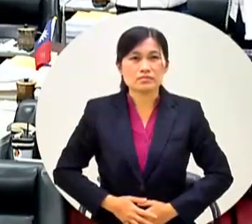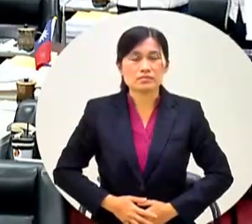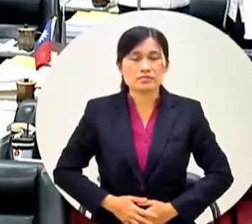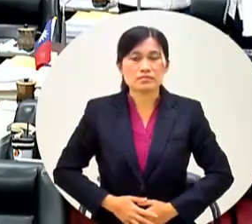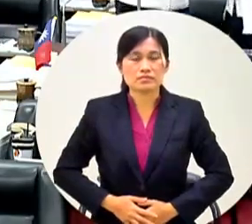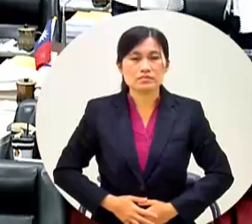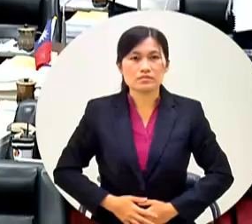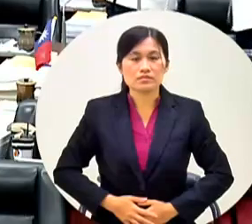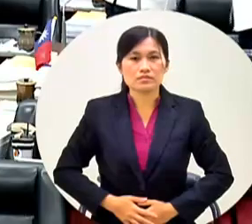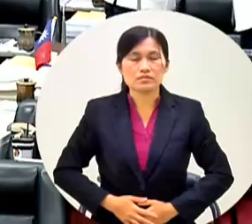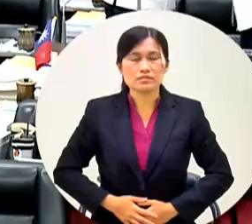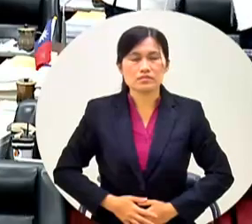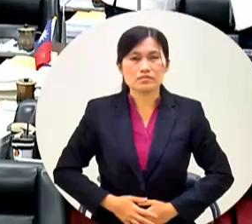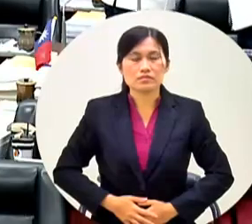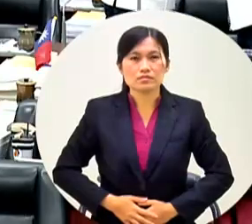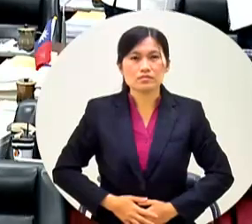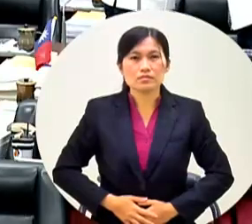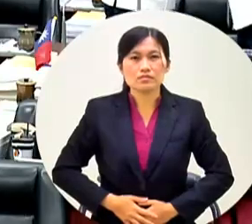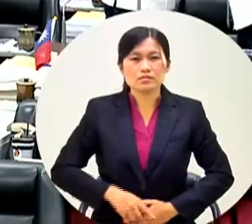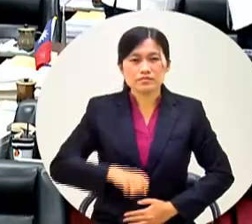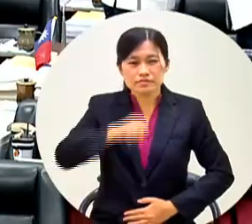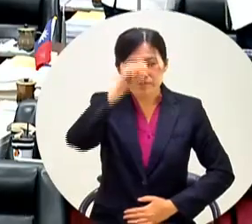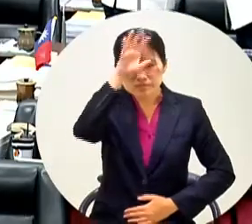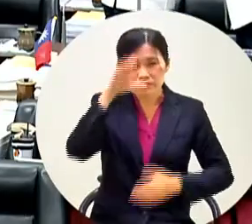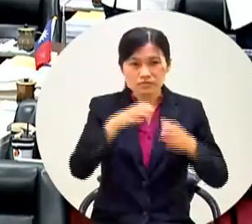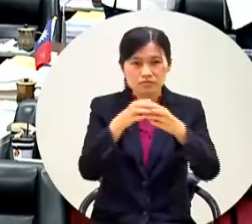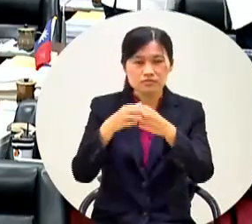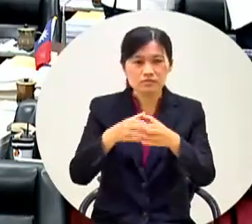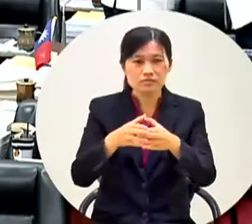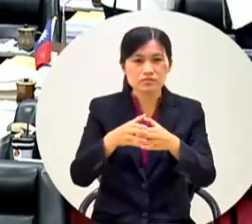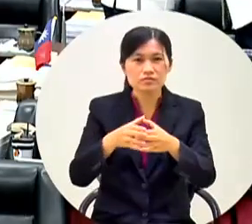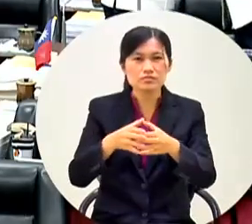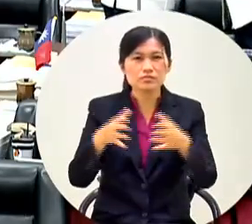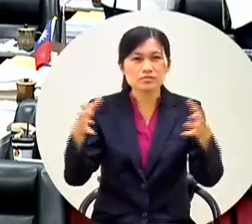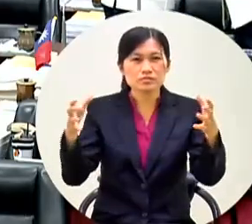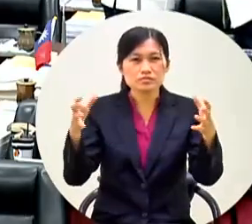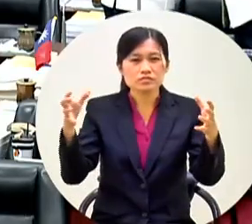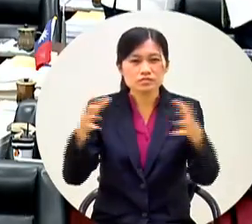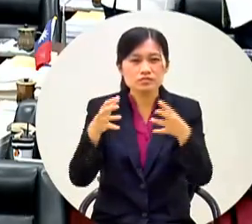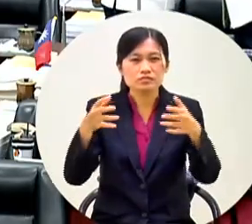党团同仁会帮我们说明昨天暴力影像。